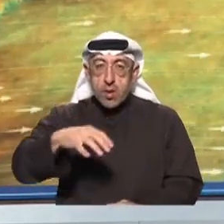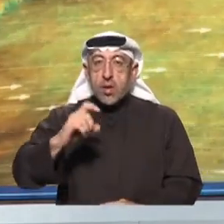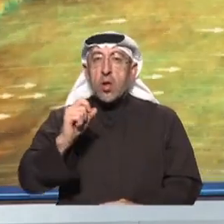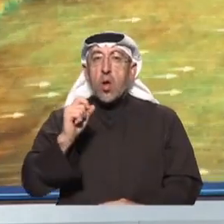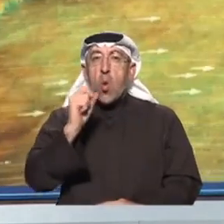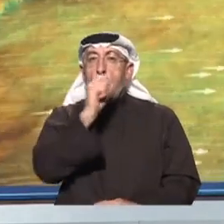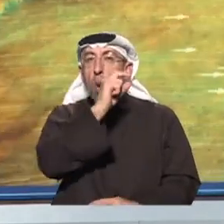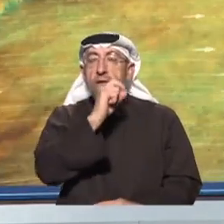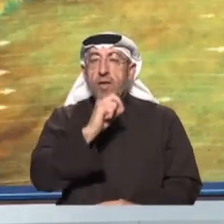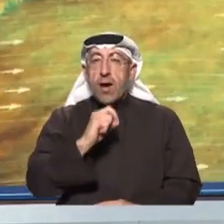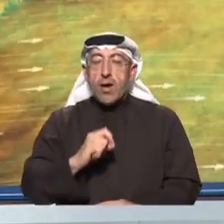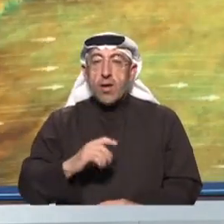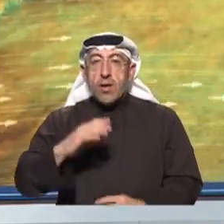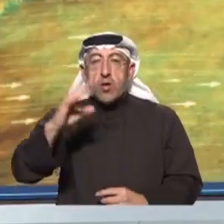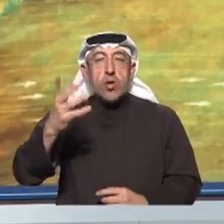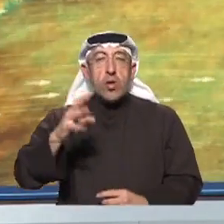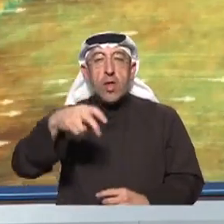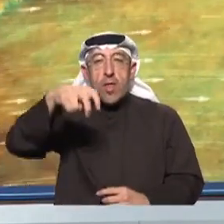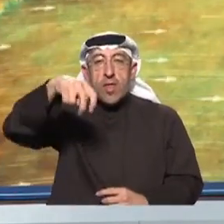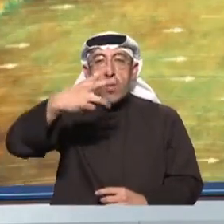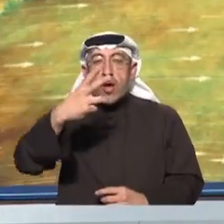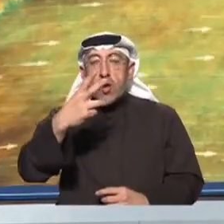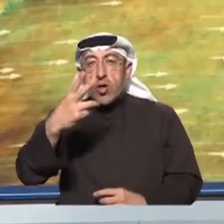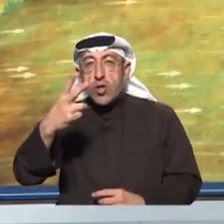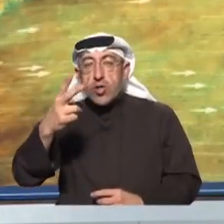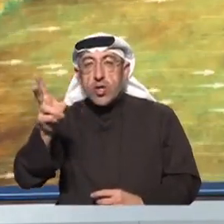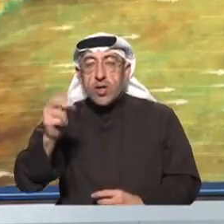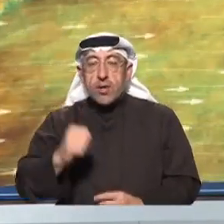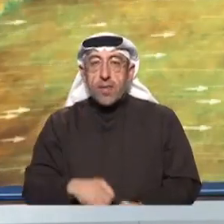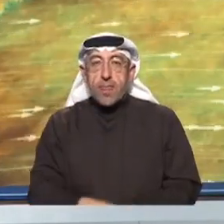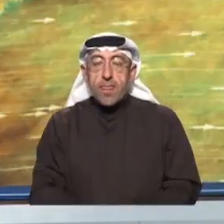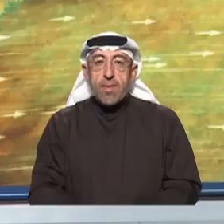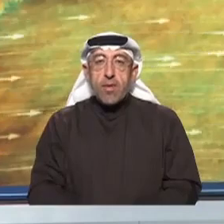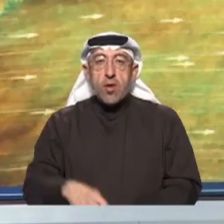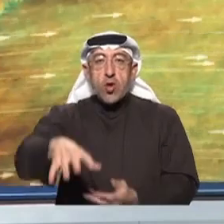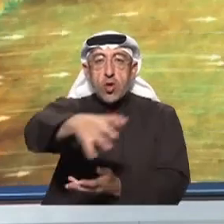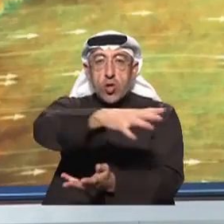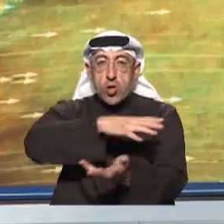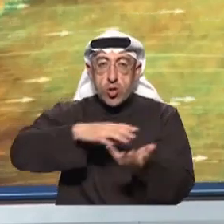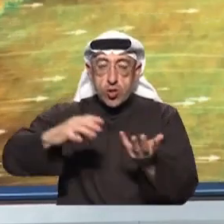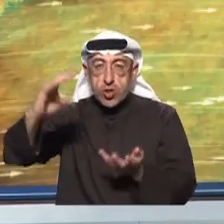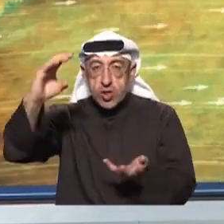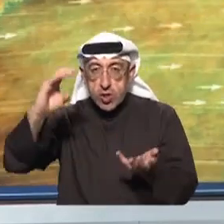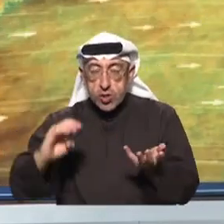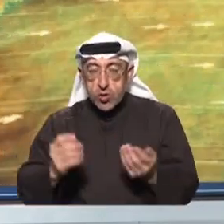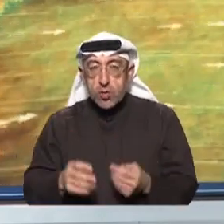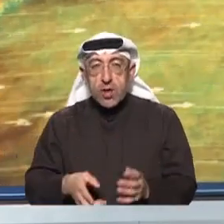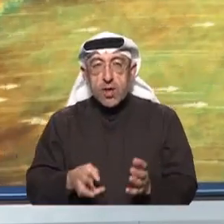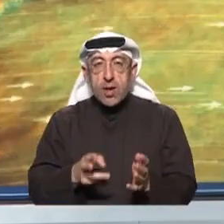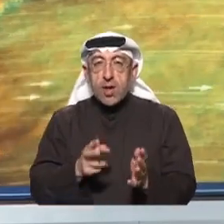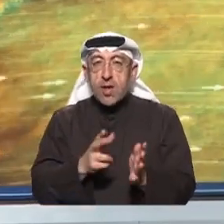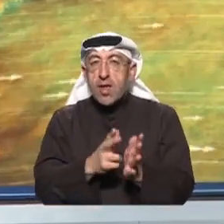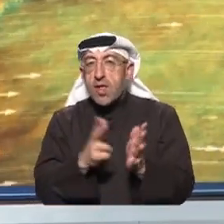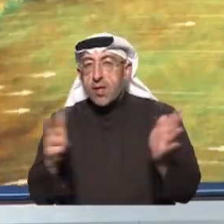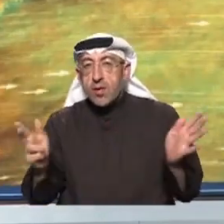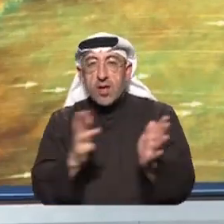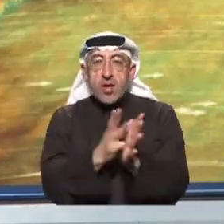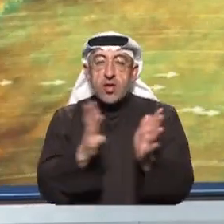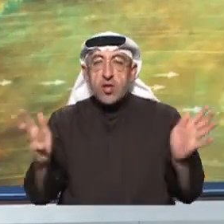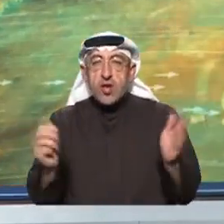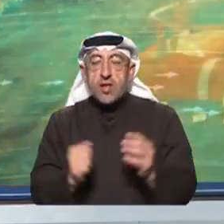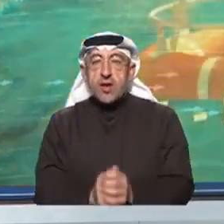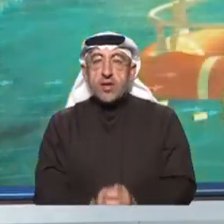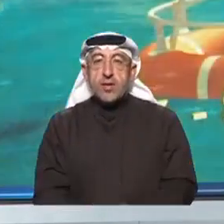28 درجة مئوية. وجزرنا الجنوبية كبر قارو وأم المرادم 18 إلى 19 درجة